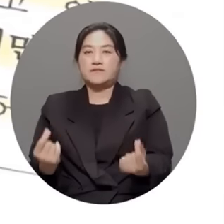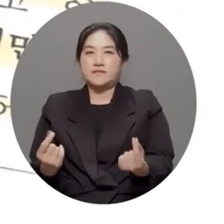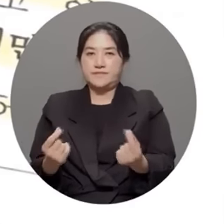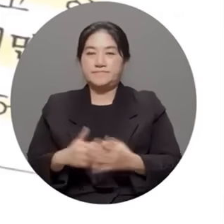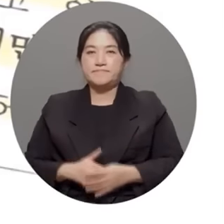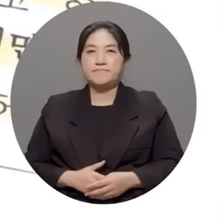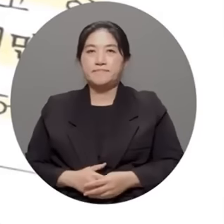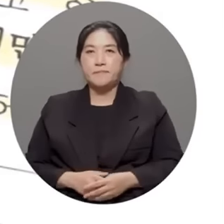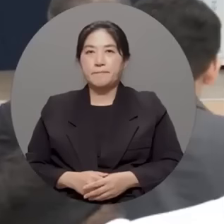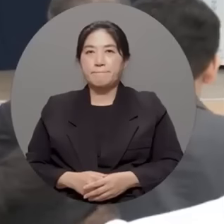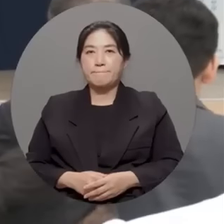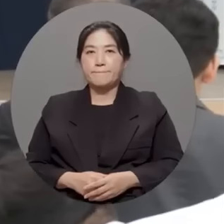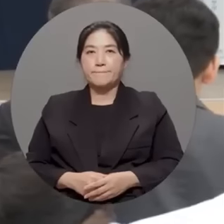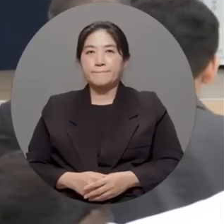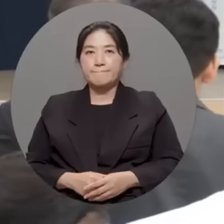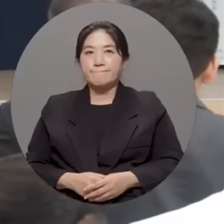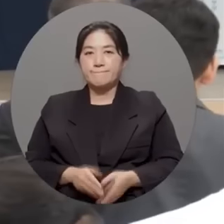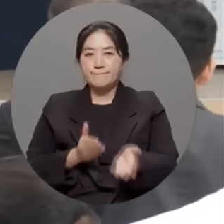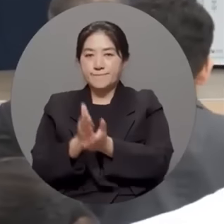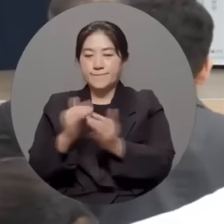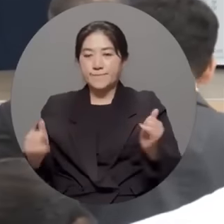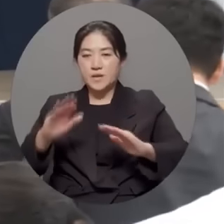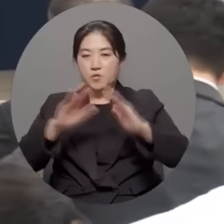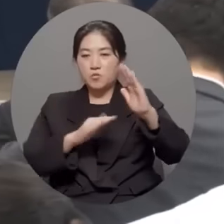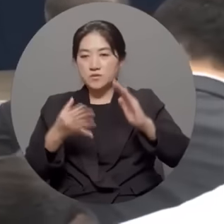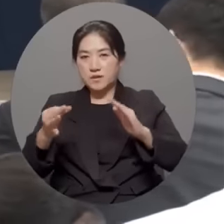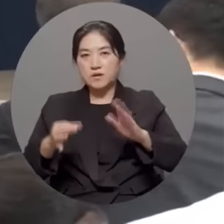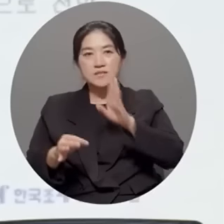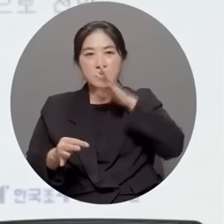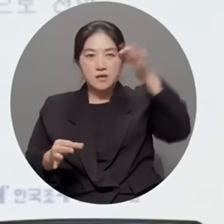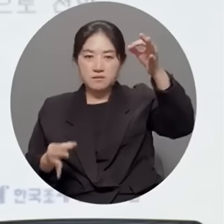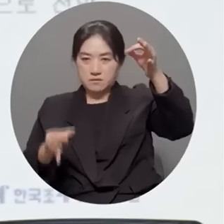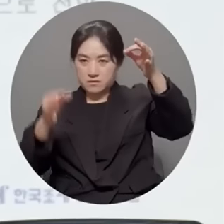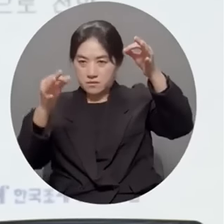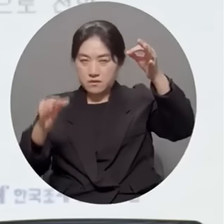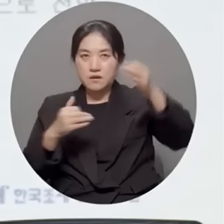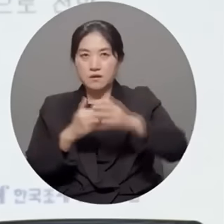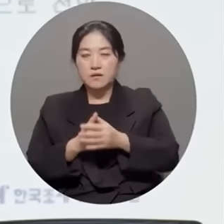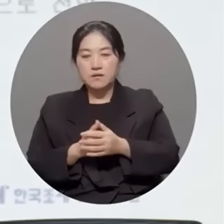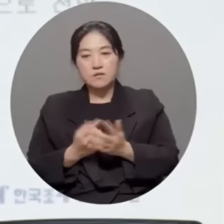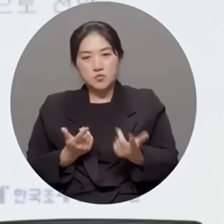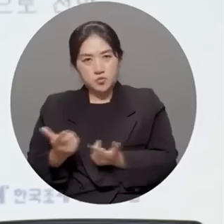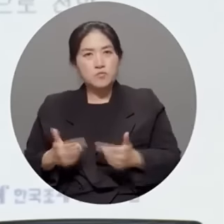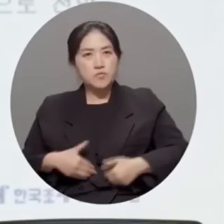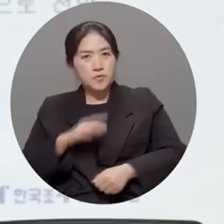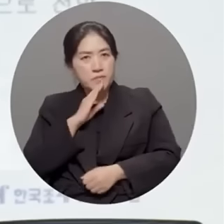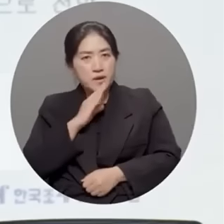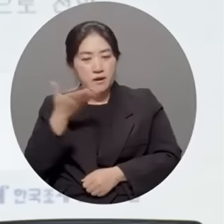해석됩니다 전문가들은 공시 가격 현실화 정책의 개편 필요성을 인정하지만 세율이 아닌 시행년